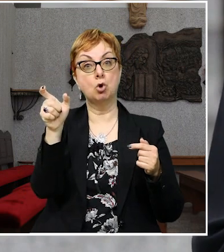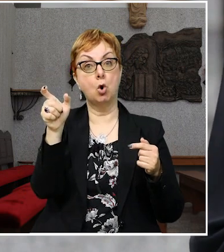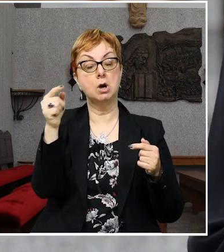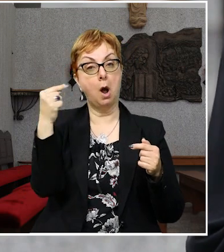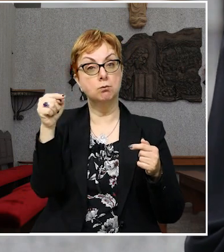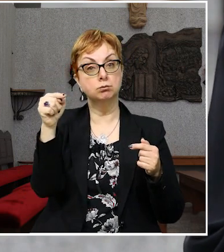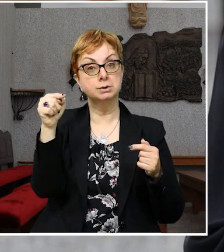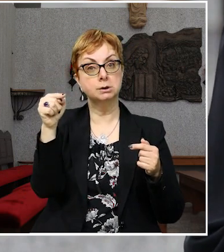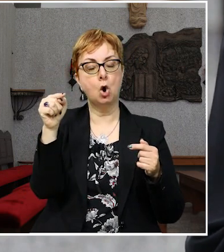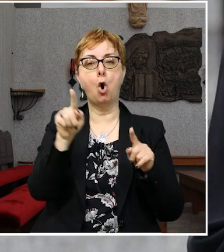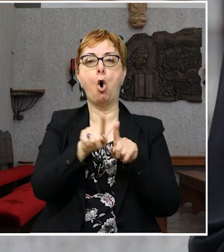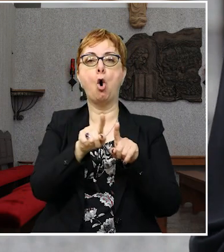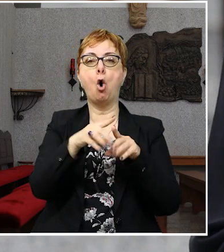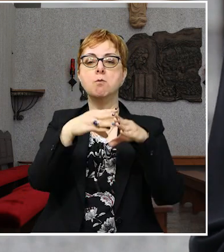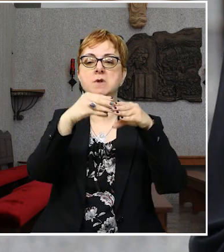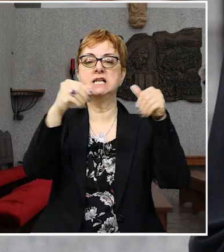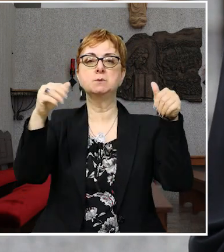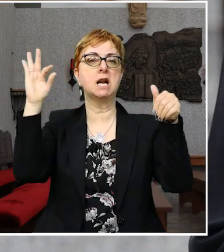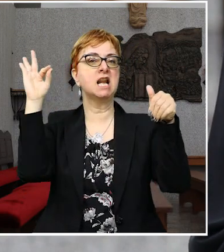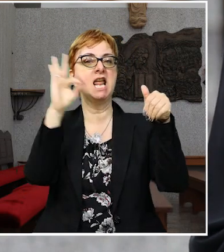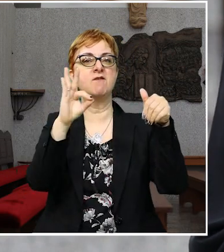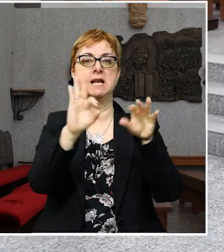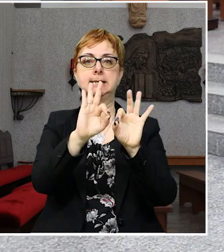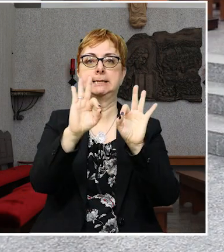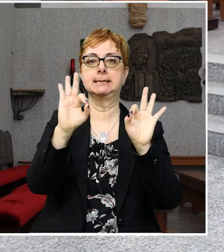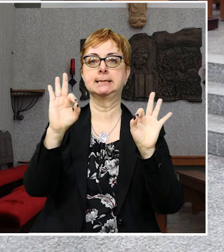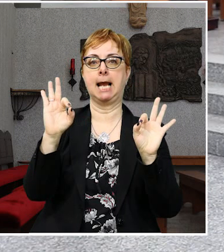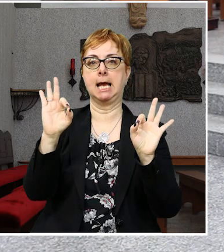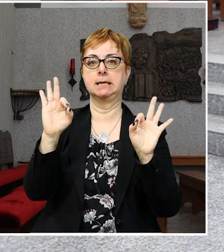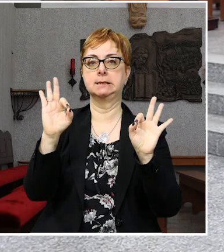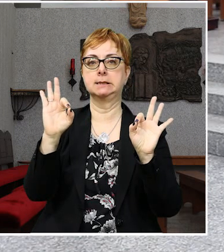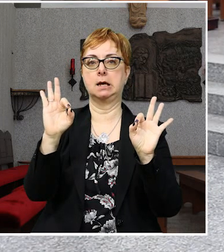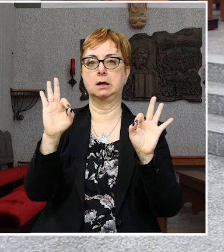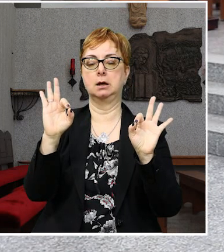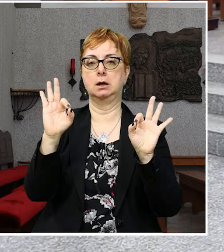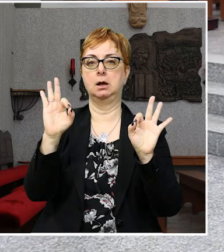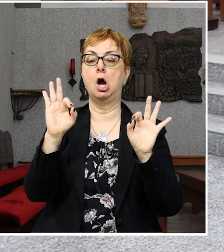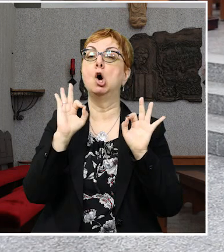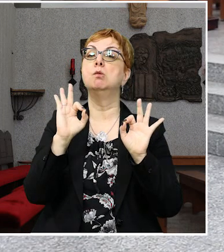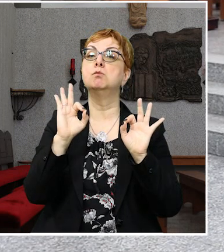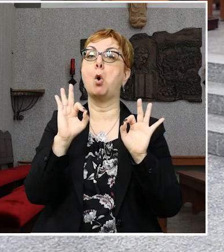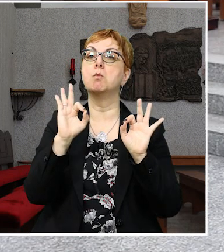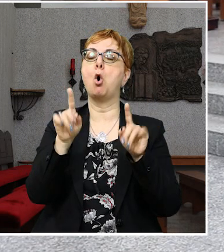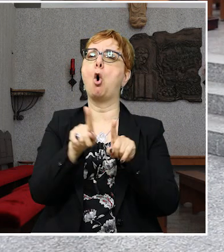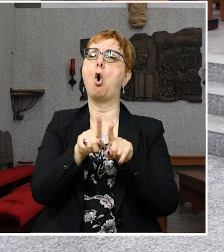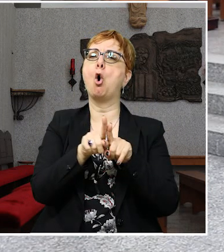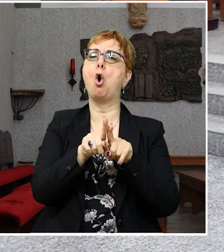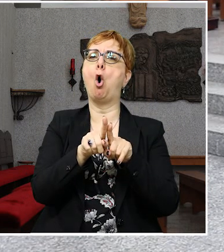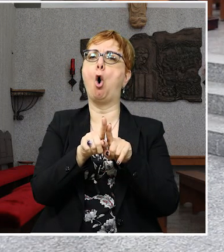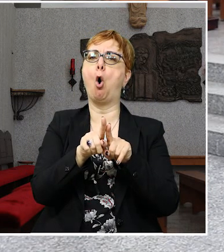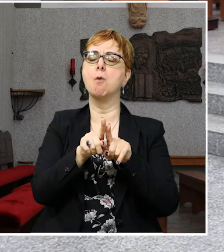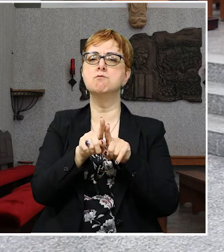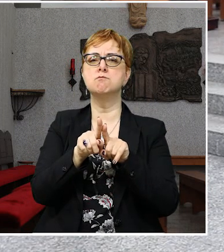persona senza alcun riferimento al trascendente e dunque senza alcun freno alla